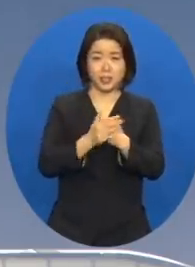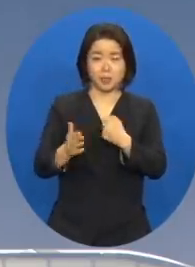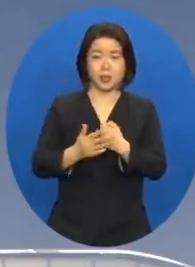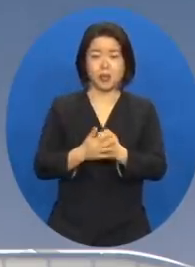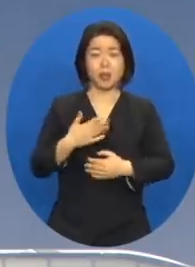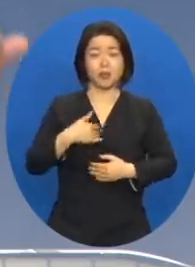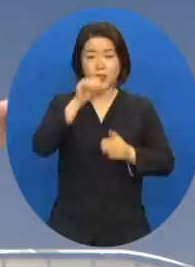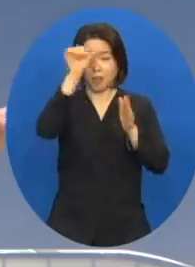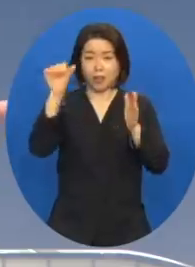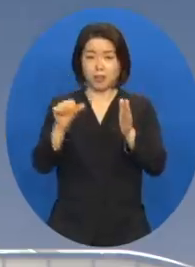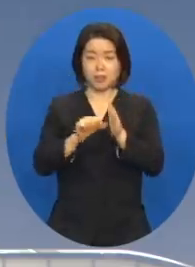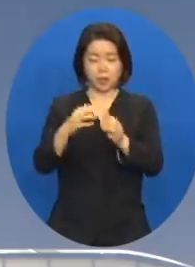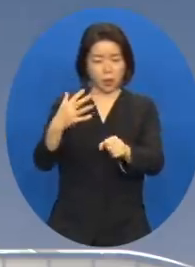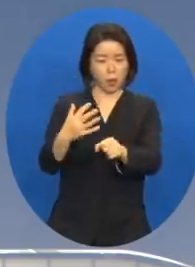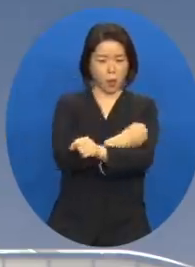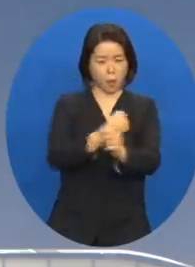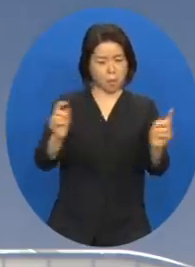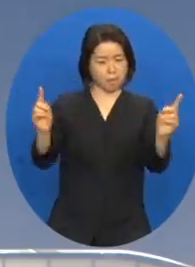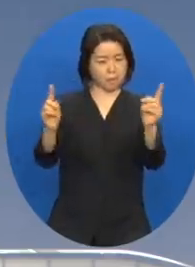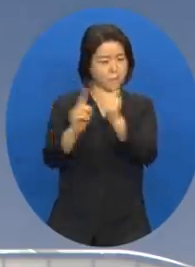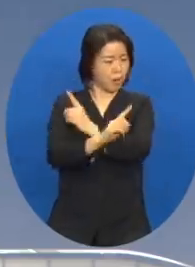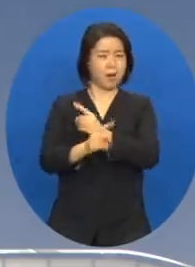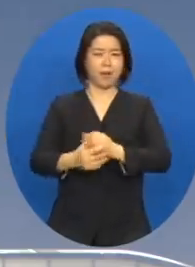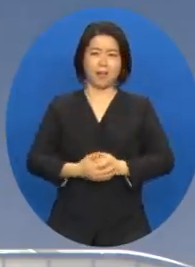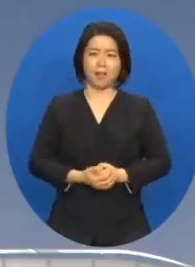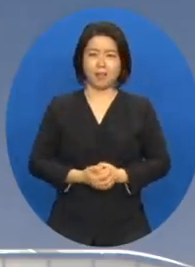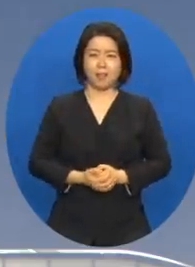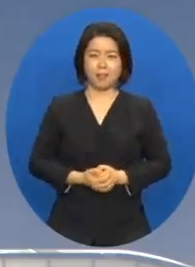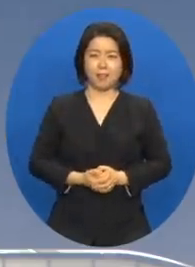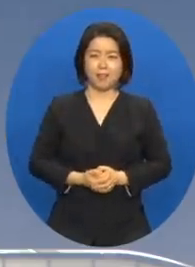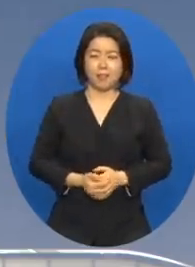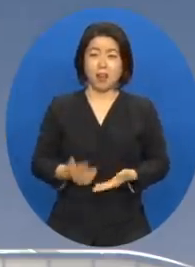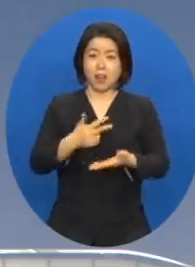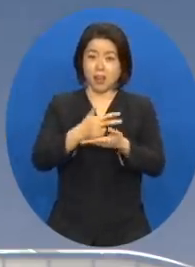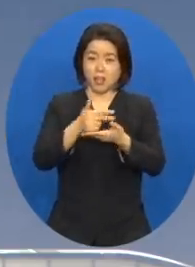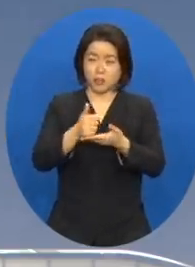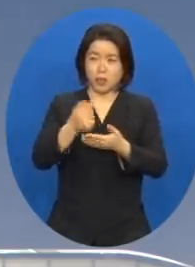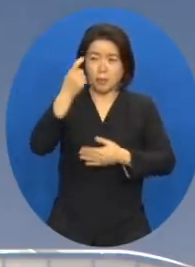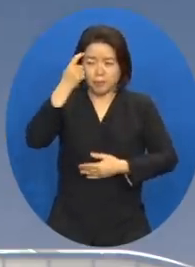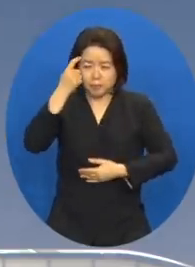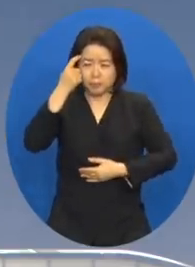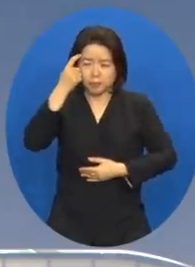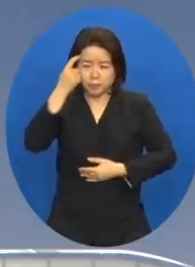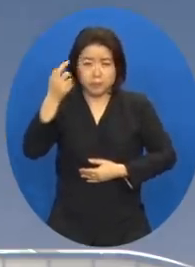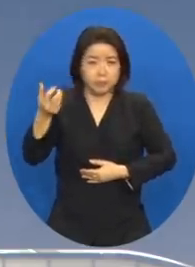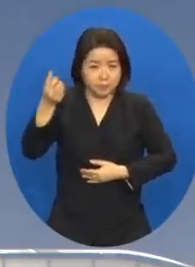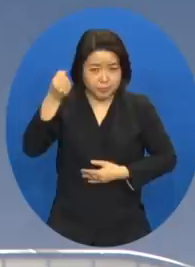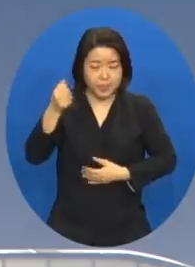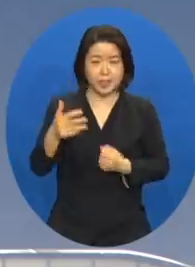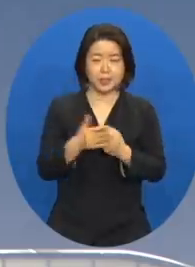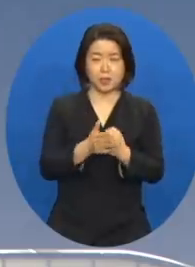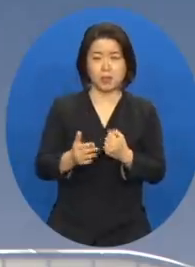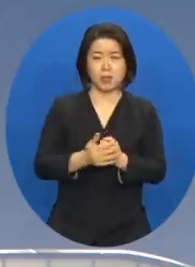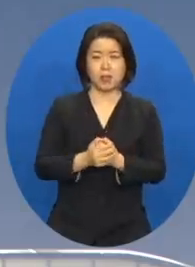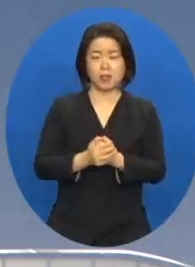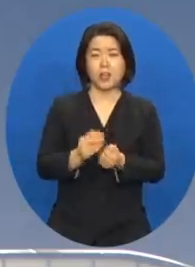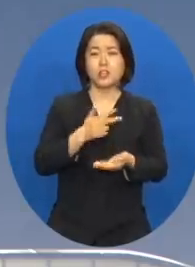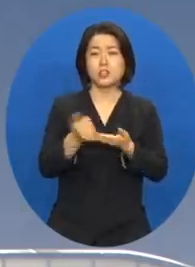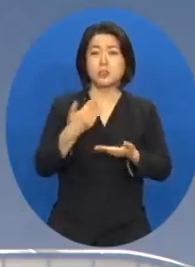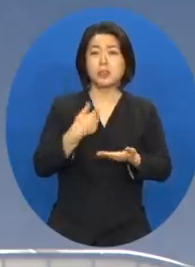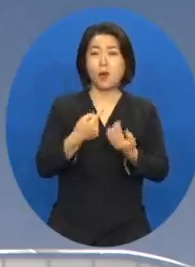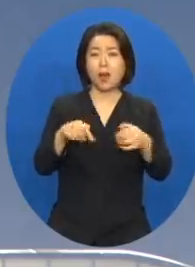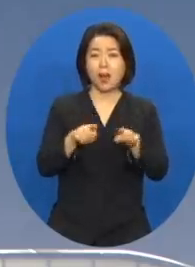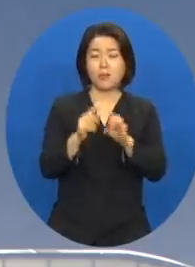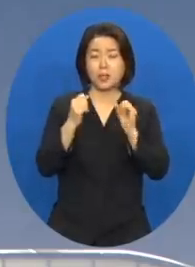제 인생이 엄청나게 달라져 버렸어요. 주님을 의식하게 되니까, 주님이 나와 함께 계신